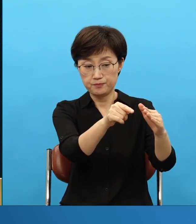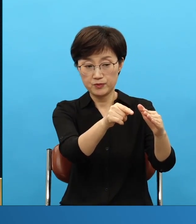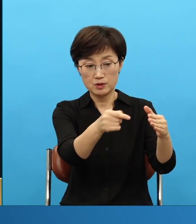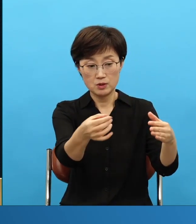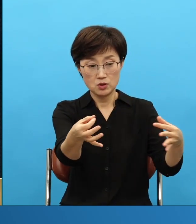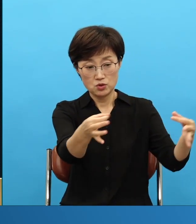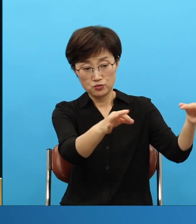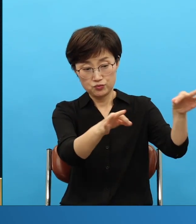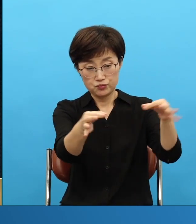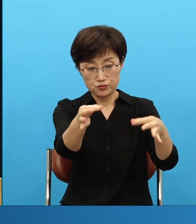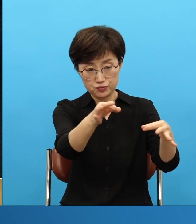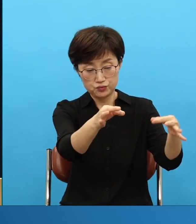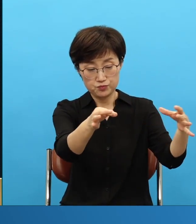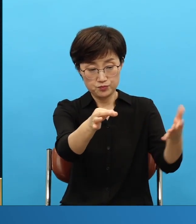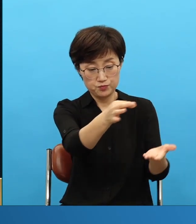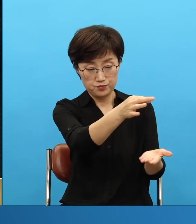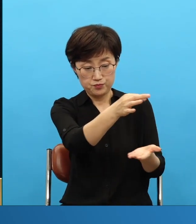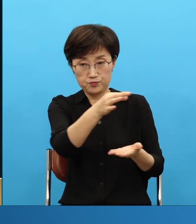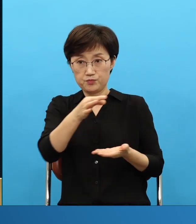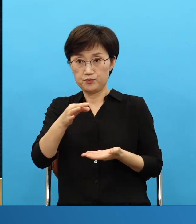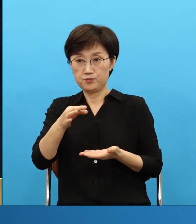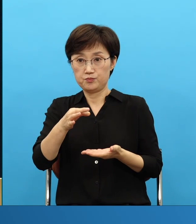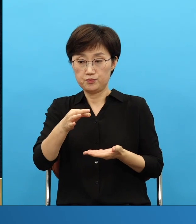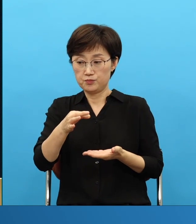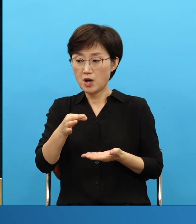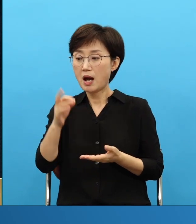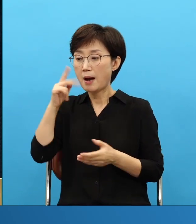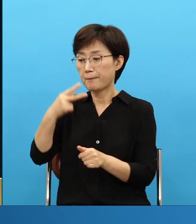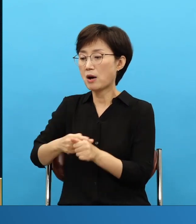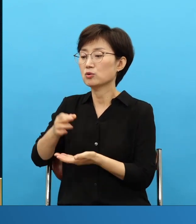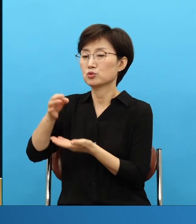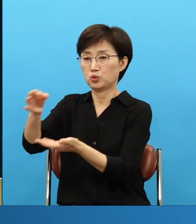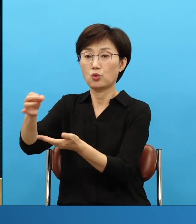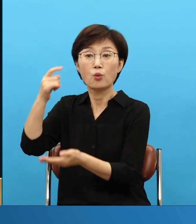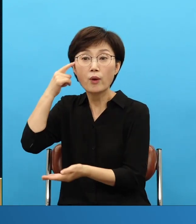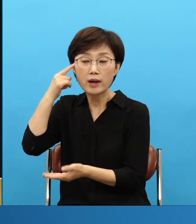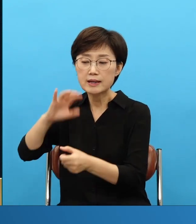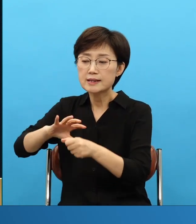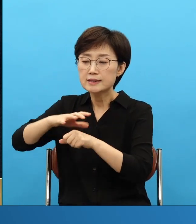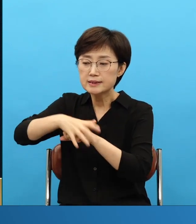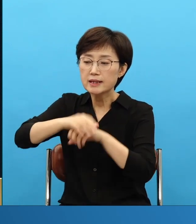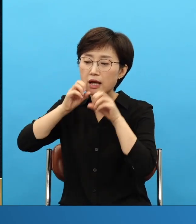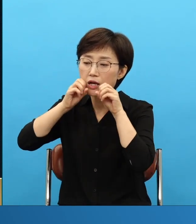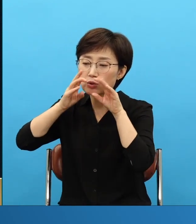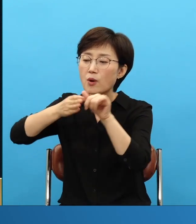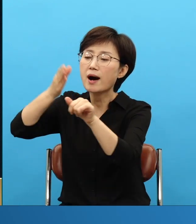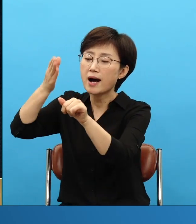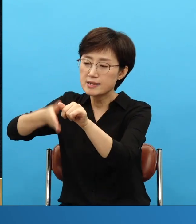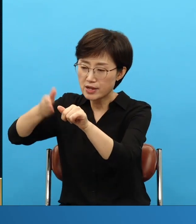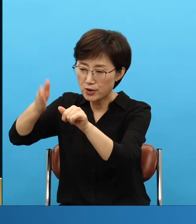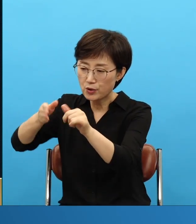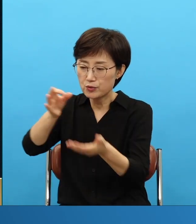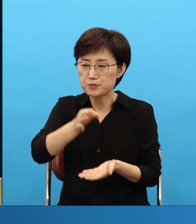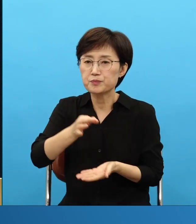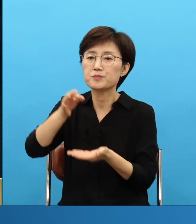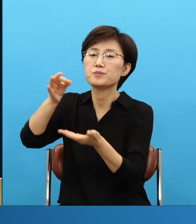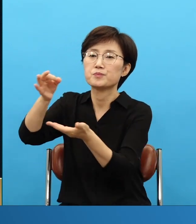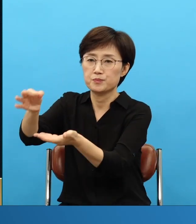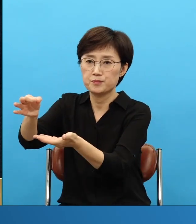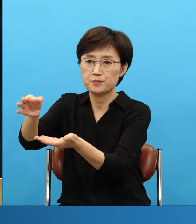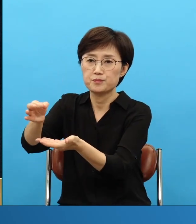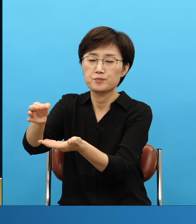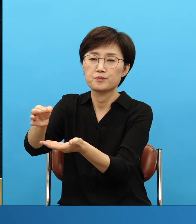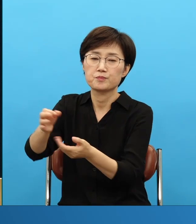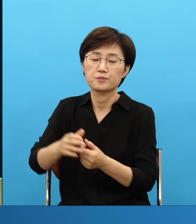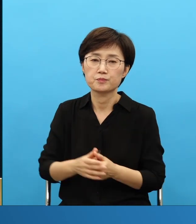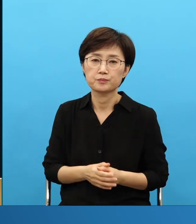선교하도록 쉽게 말하면 헌금을 한 겁니다. The church of Philippi, they gathered their strength together collectively and supported Paul's missions efforts.